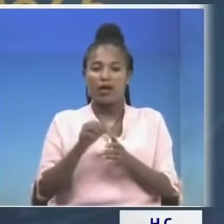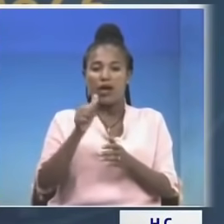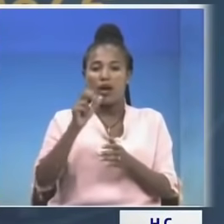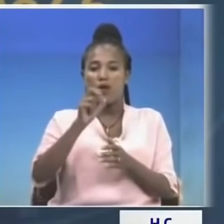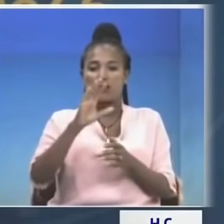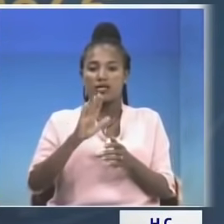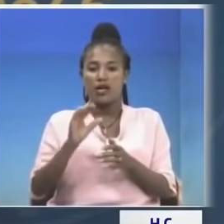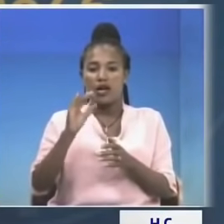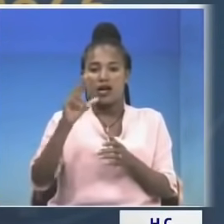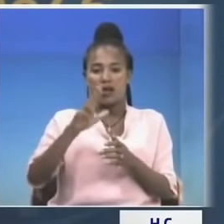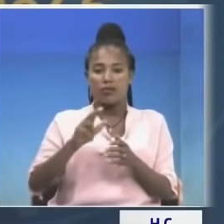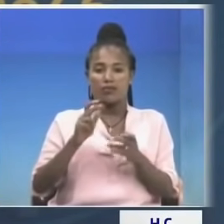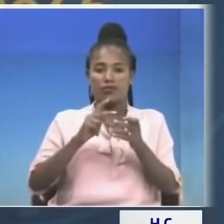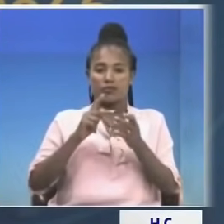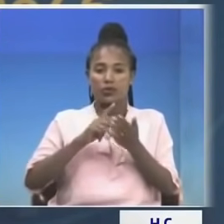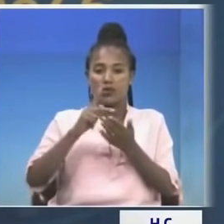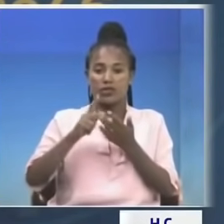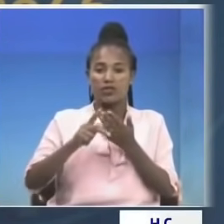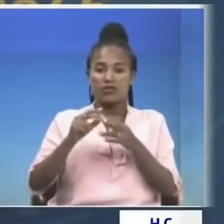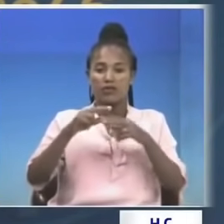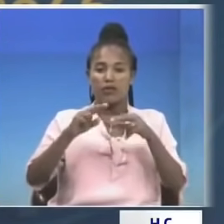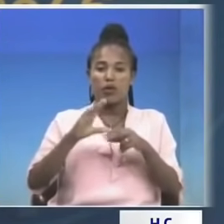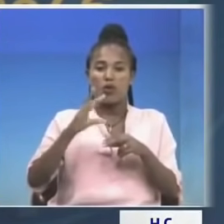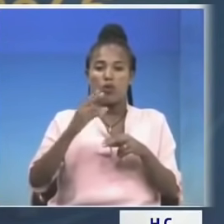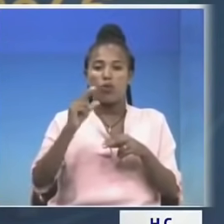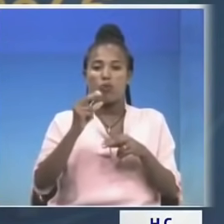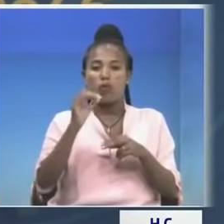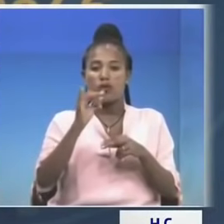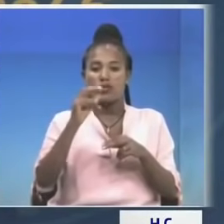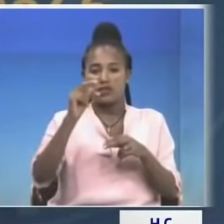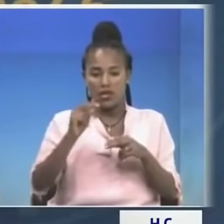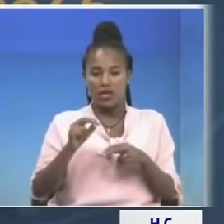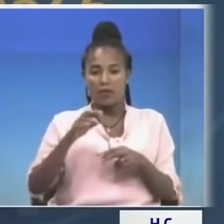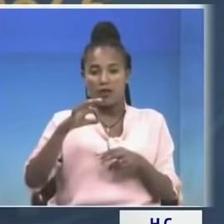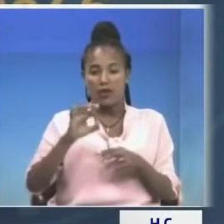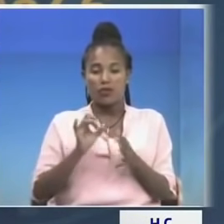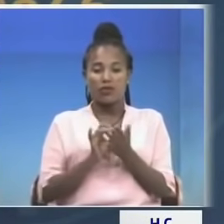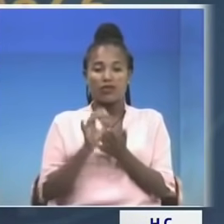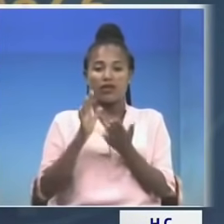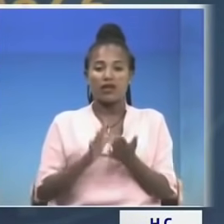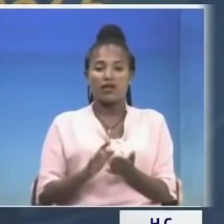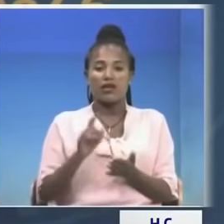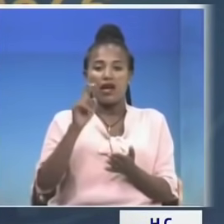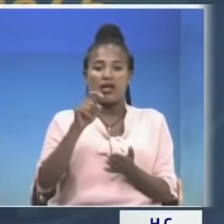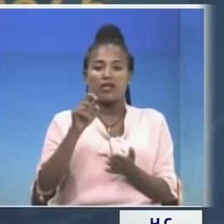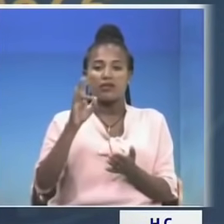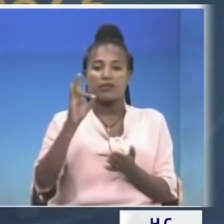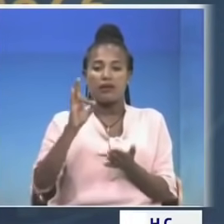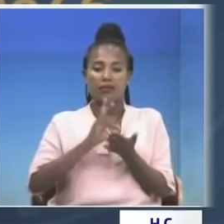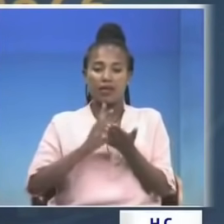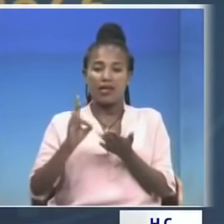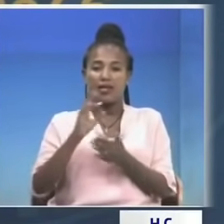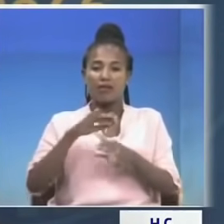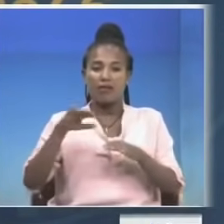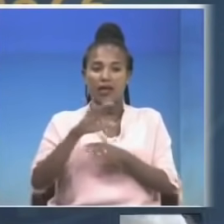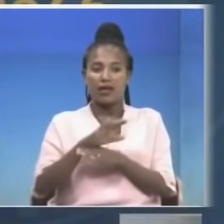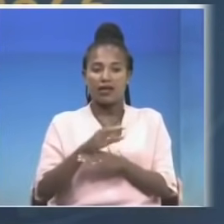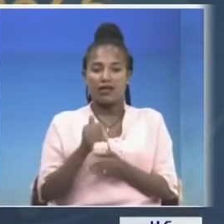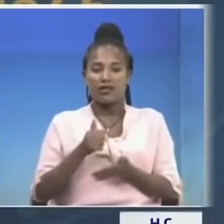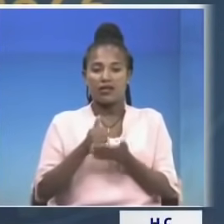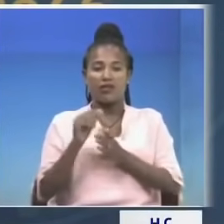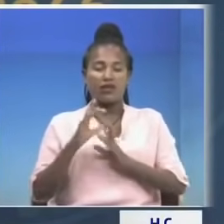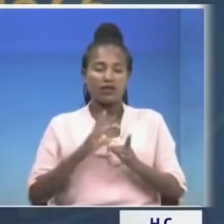ኮምቦልቻ ሀራ ገበያ ፕሮጀክት ጽህፈት ቤት በኮምቦልቻና ደሴ መጠለያ ለሚገኙ ተፈናቃዮች ከ1.7 ሚሊዮን ብር በላይ የሚገመት ድጋፍ